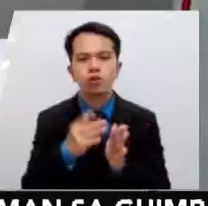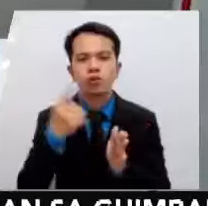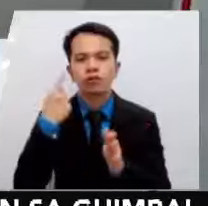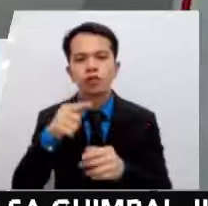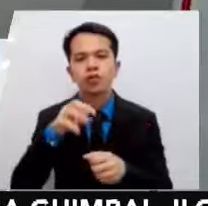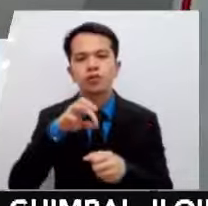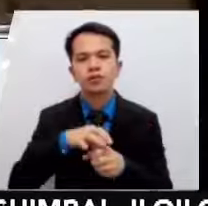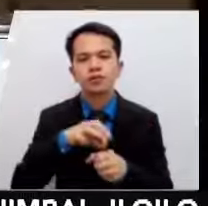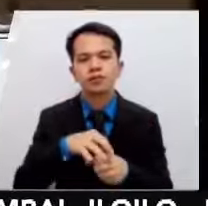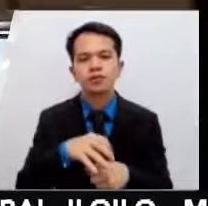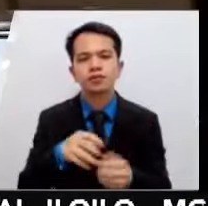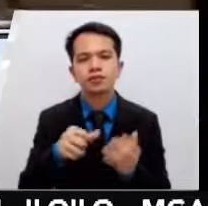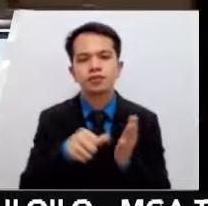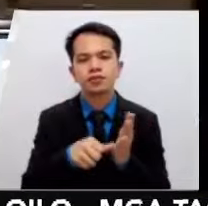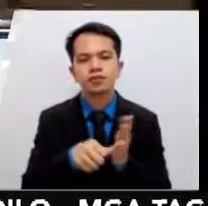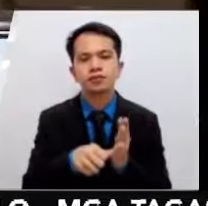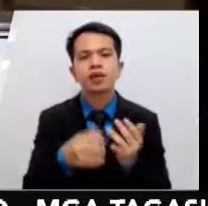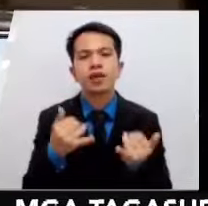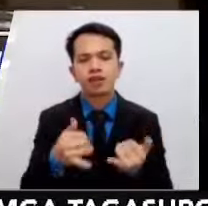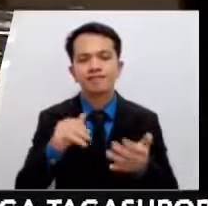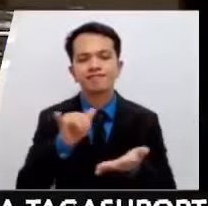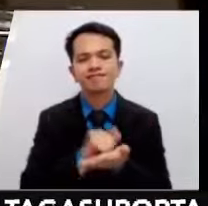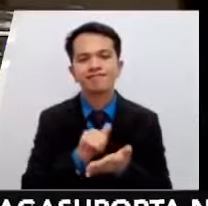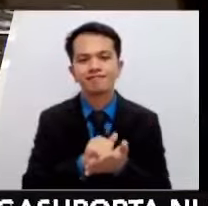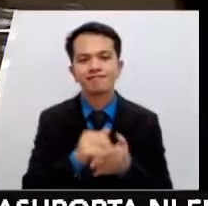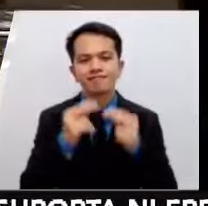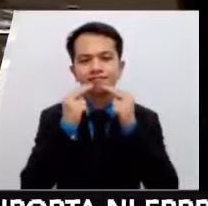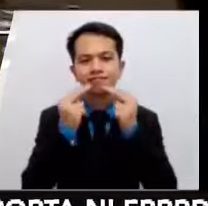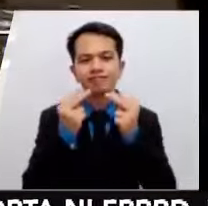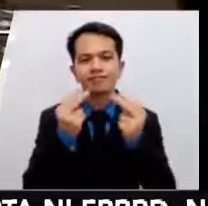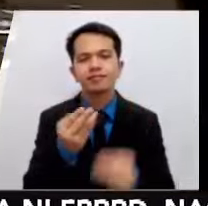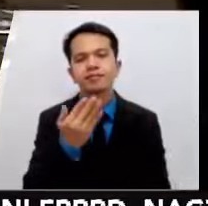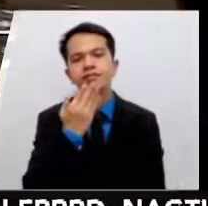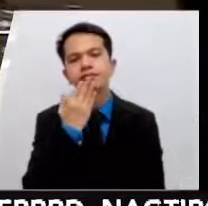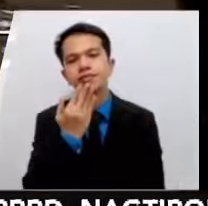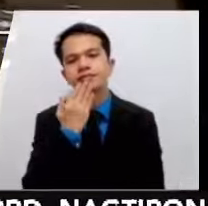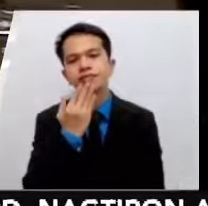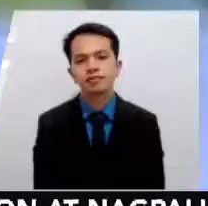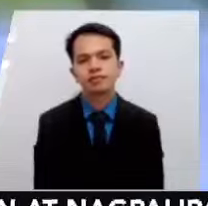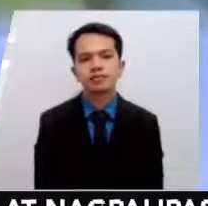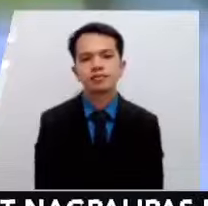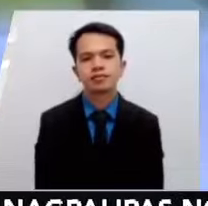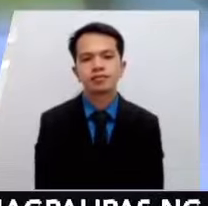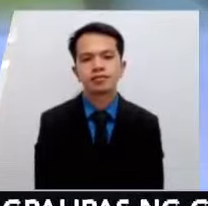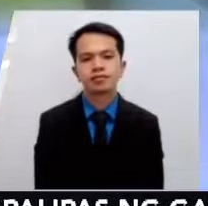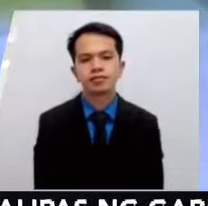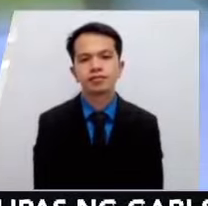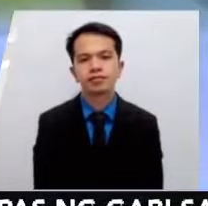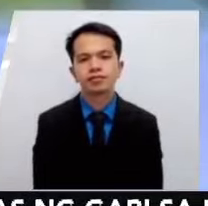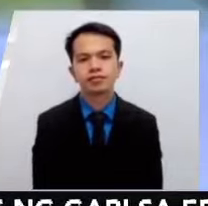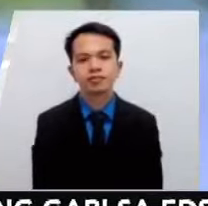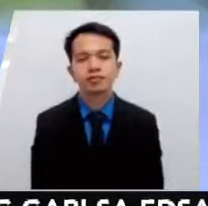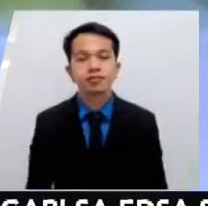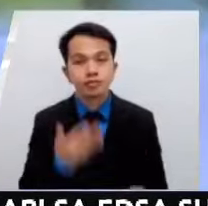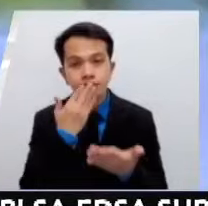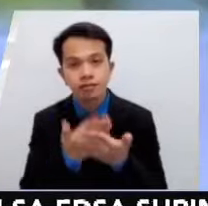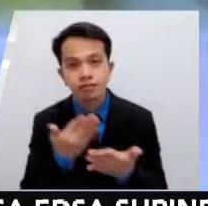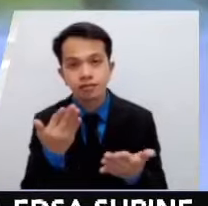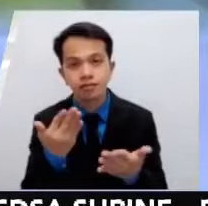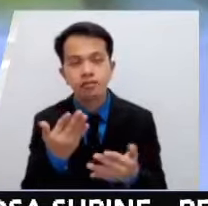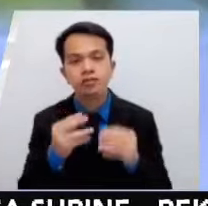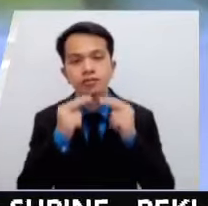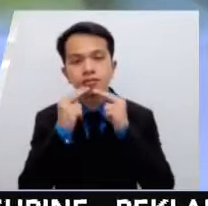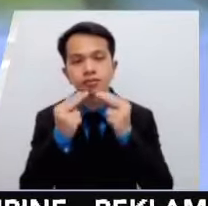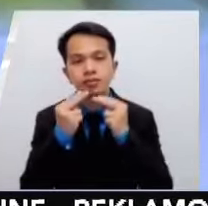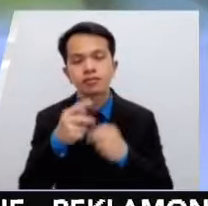ang pinakahuling ulat. Rafi, Connie? Maraming salamat, Sandra Aguinaldo. Good news sa mga manggagawang taga